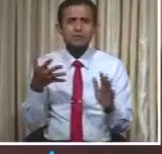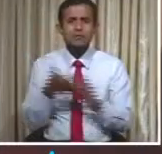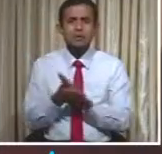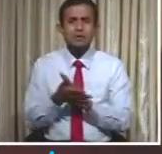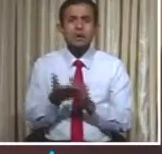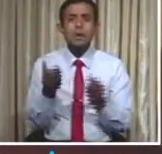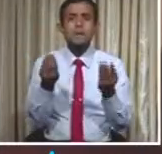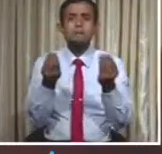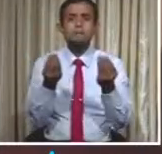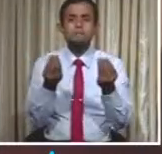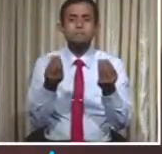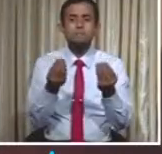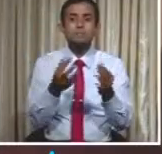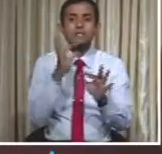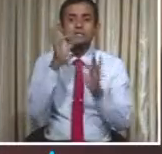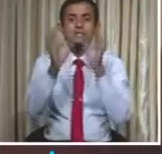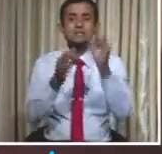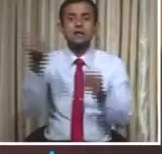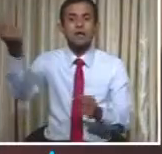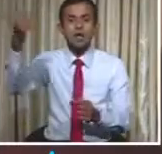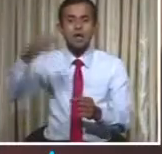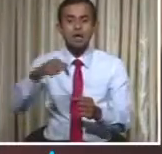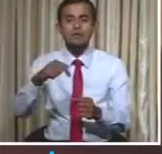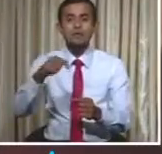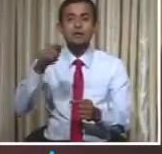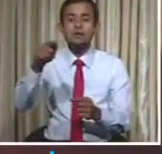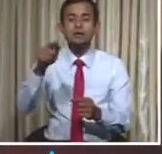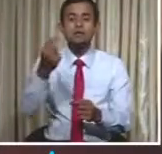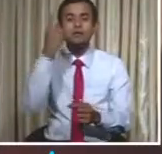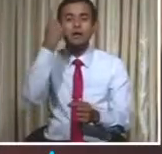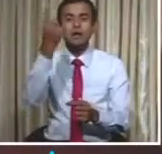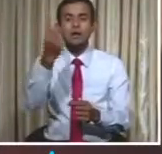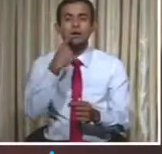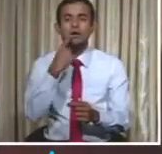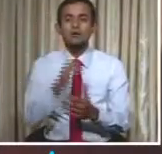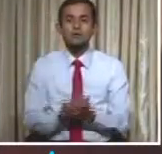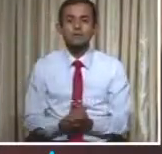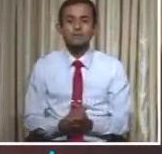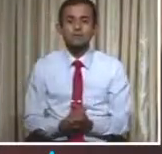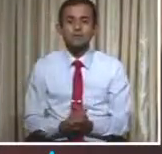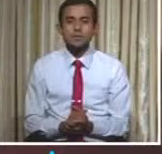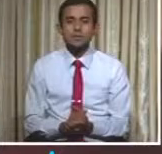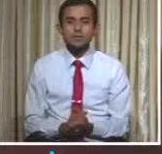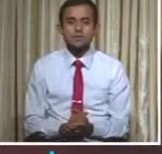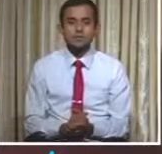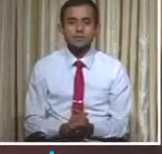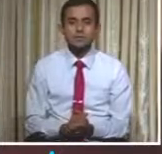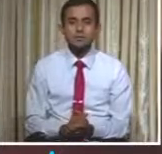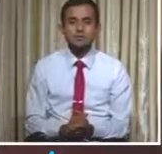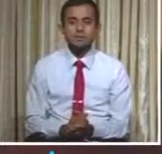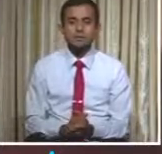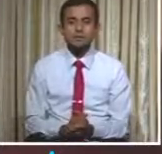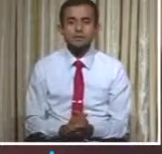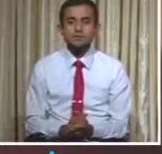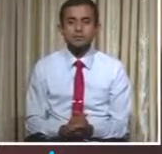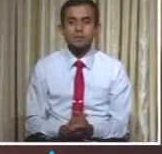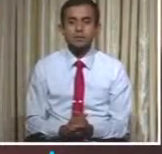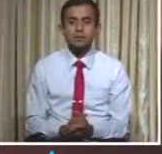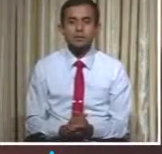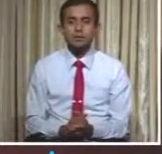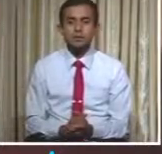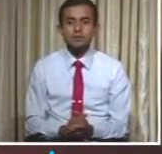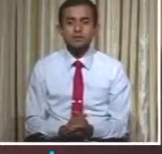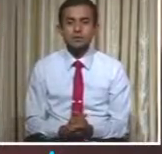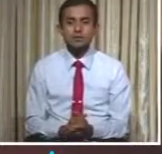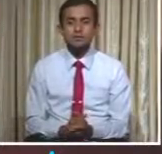පිටි කම් පාම් කිරිපිටි කම්පැනි ඇවිල්ලා ඒ යෝජනා කරනවා. ඒ නිසා මේ මට විනාඩි ගානක් කරන් දෙන්න ඔක්ක කියන්න මට විනාඩි තුනක් කතා කරන්න.